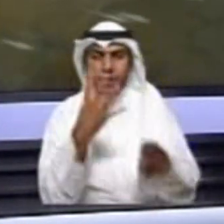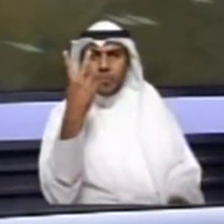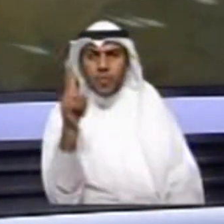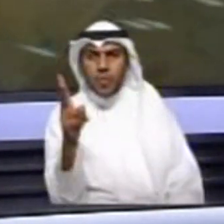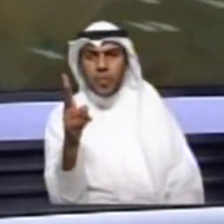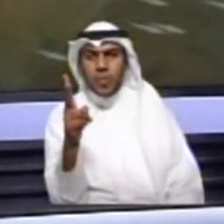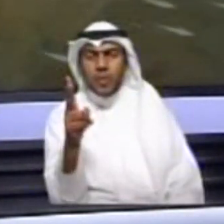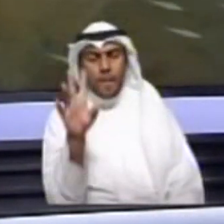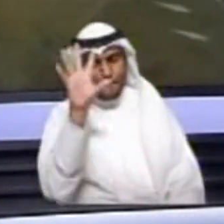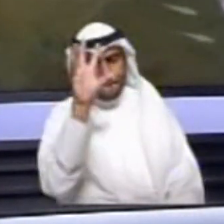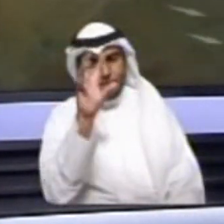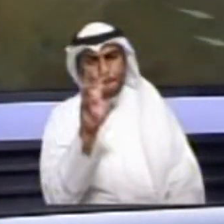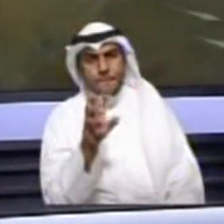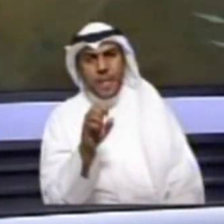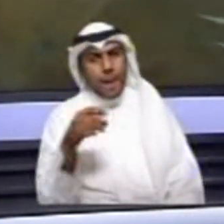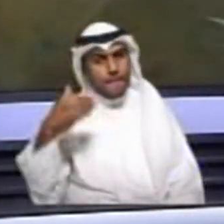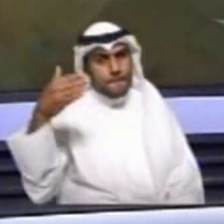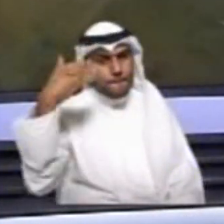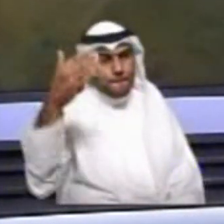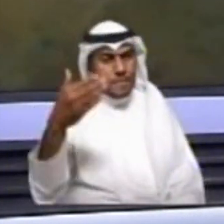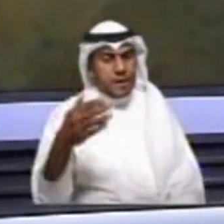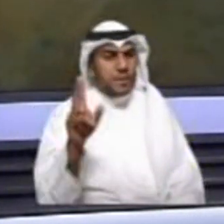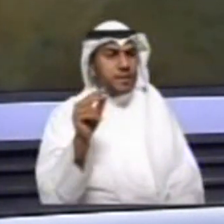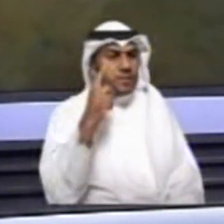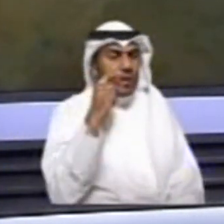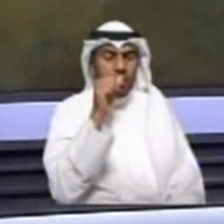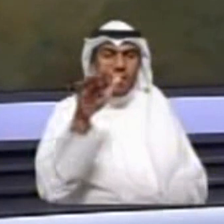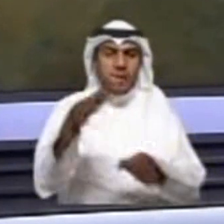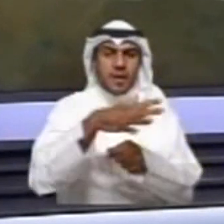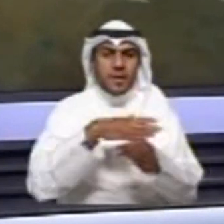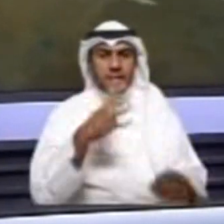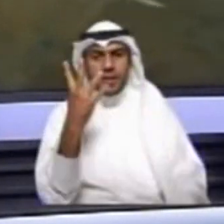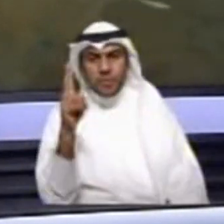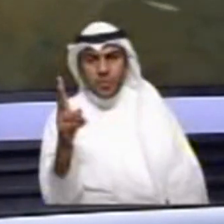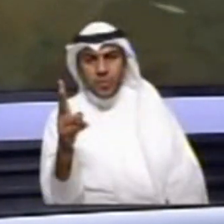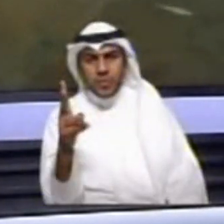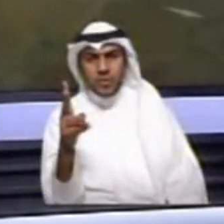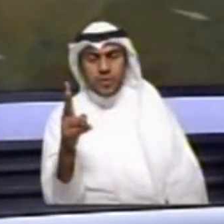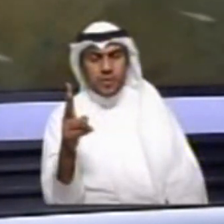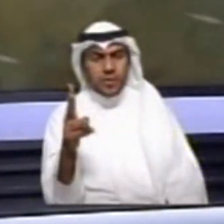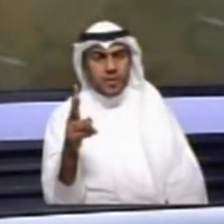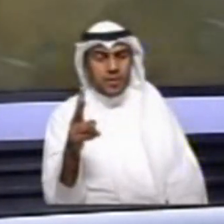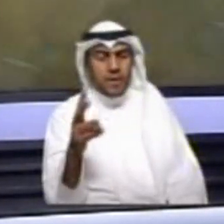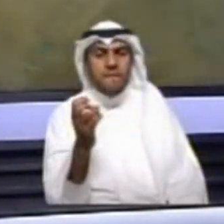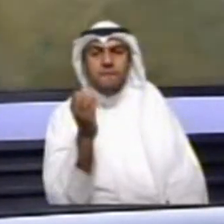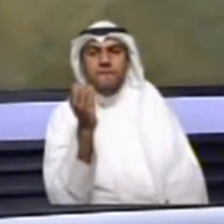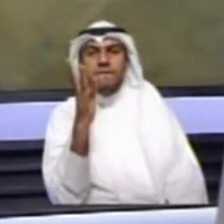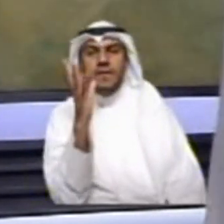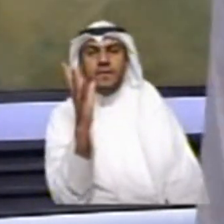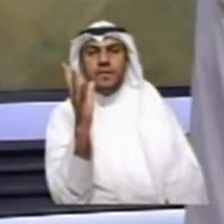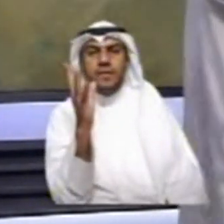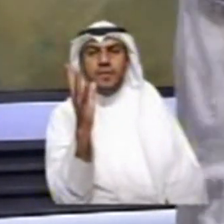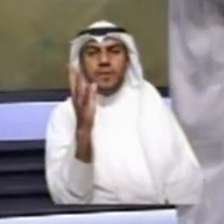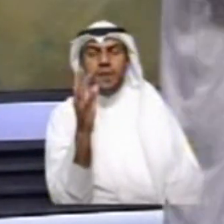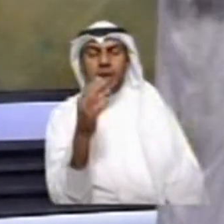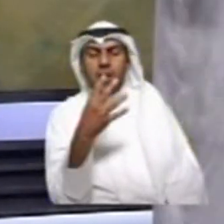هذا منتصف الليل وبعد منتصف الليل بقليل، وهنا في الجزر 22 إلى 24 درجة، ولكن خلال الفجر انخفاض أكبر في